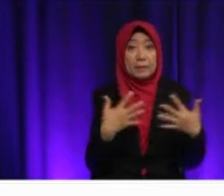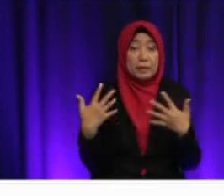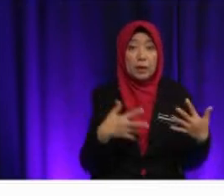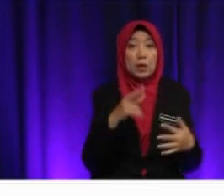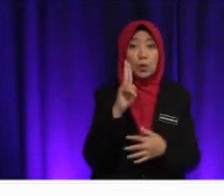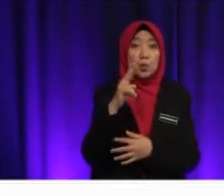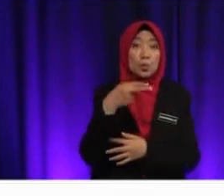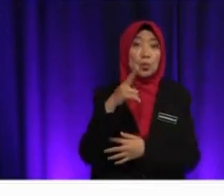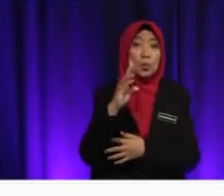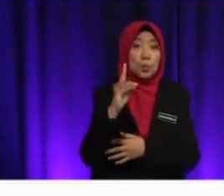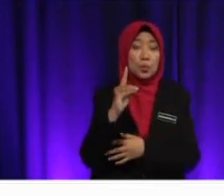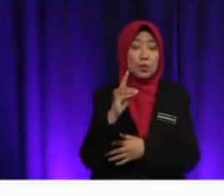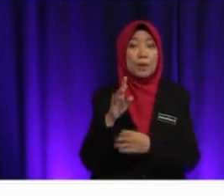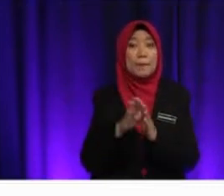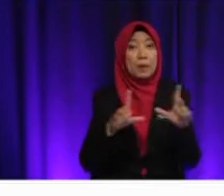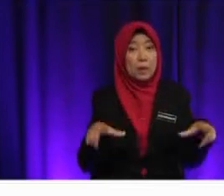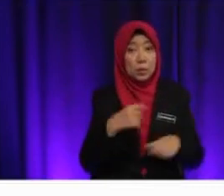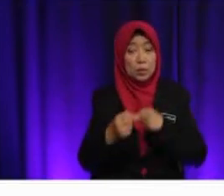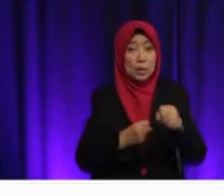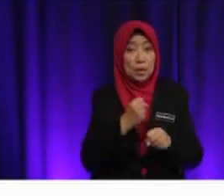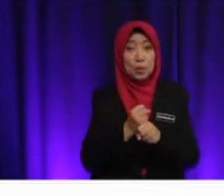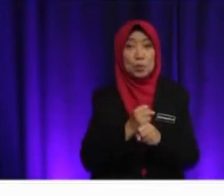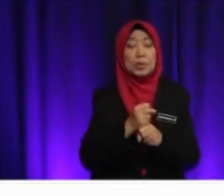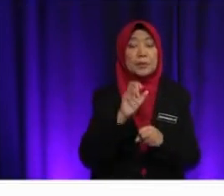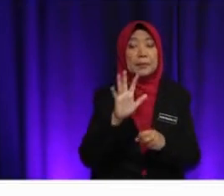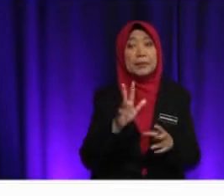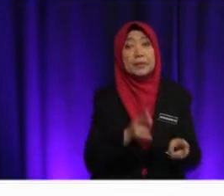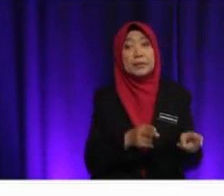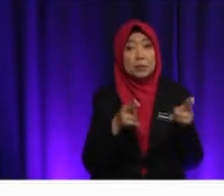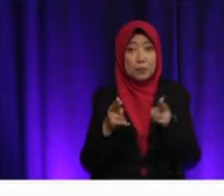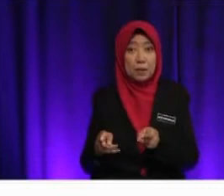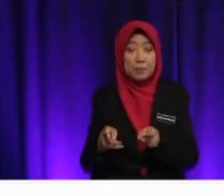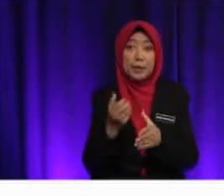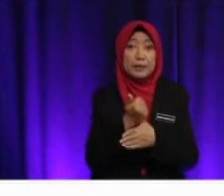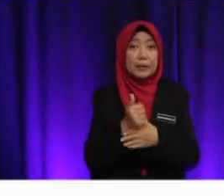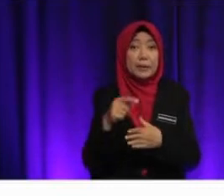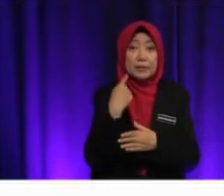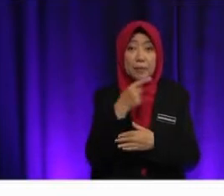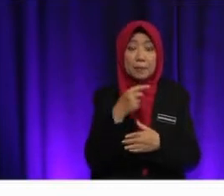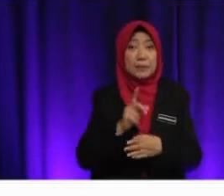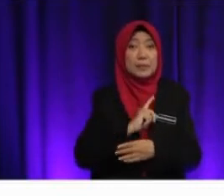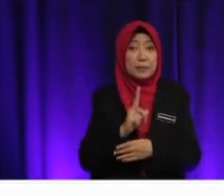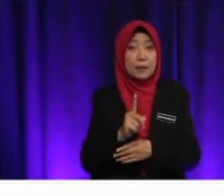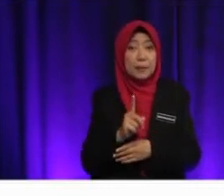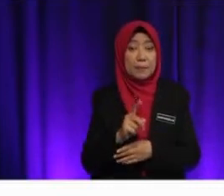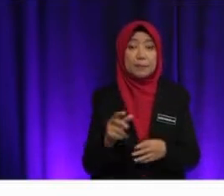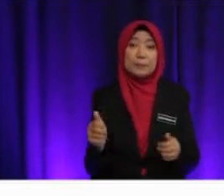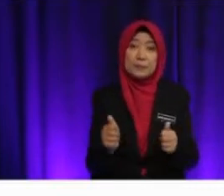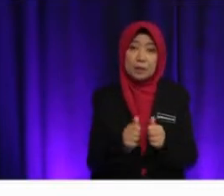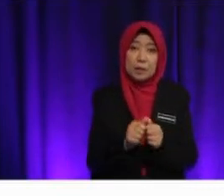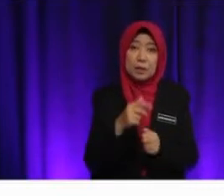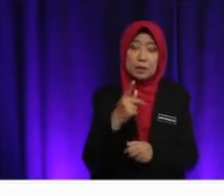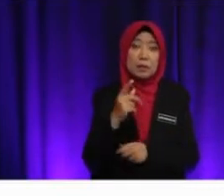ya, ataupun tahun 625 Masihi. Di antara siapa? Di antara tentera Islam dengan tentera